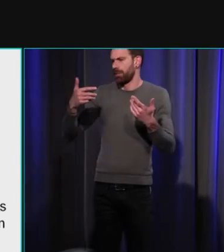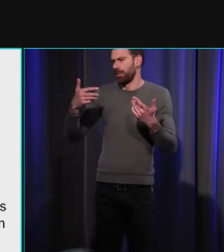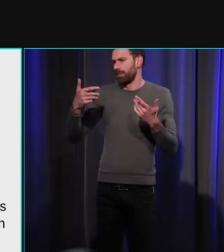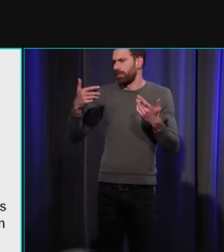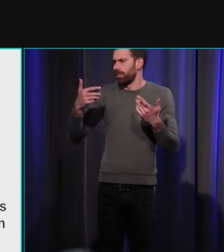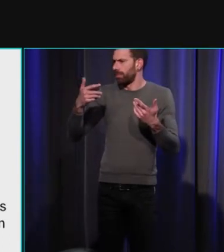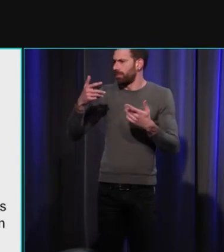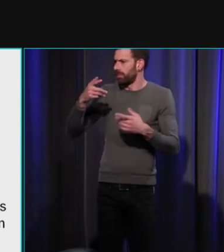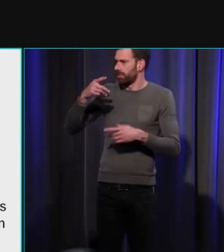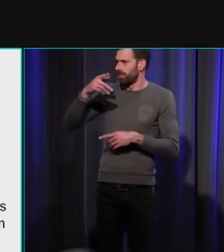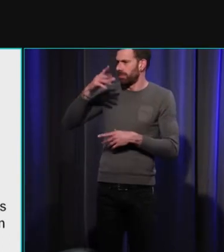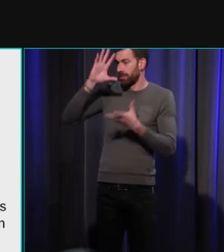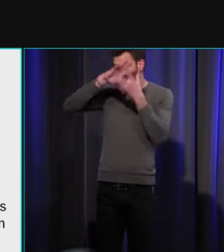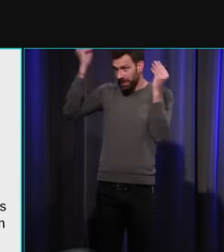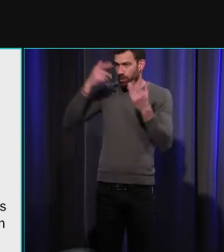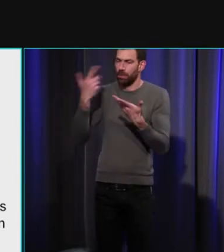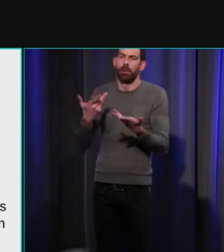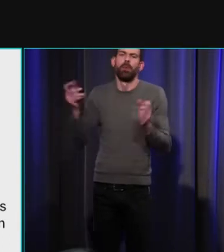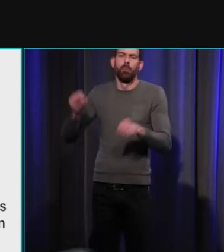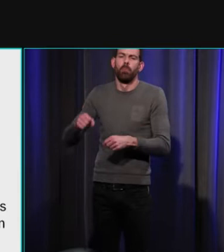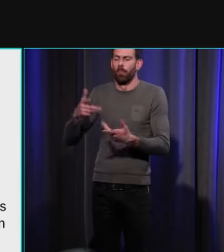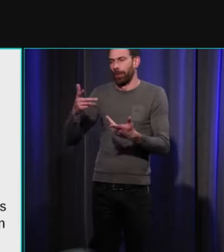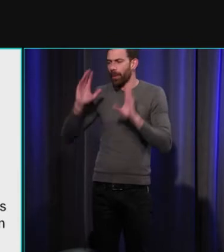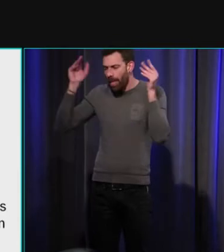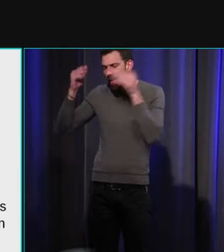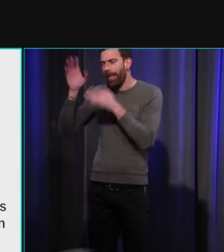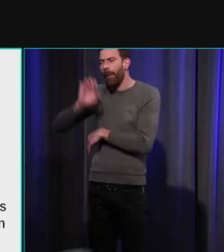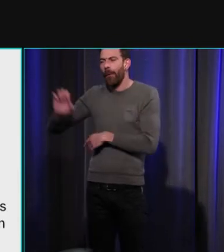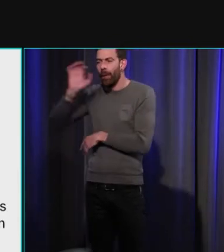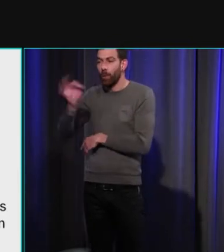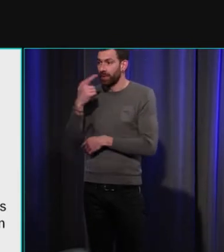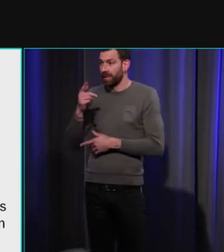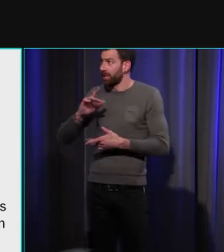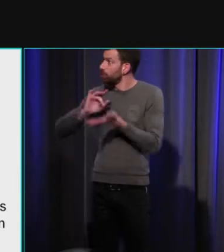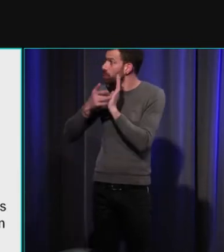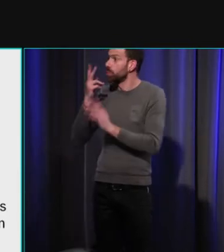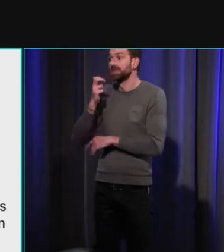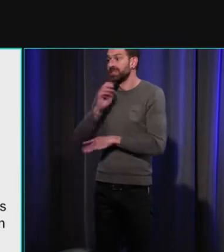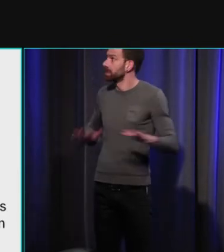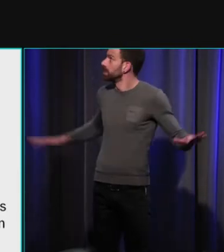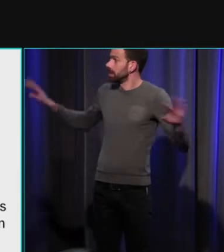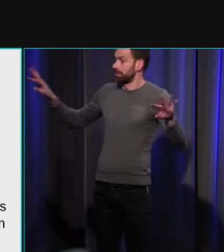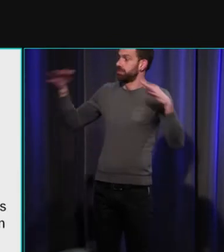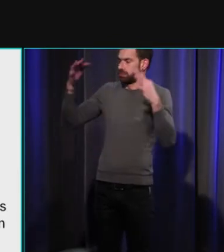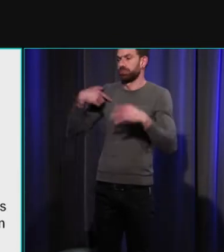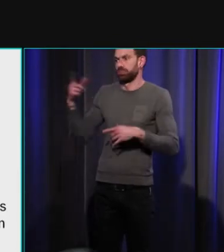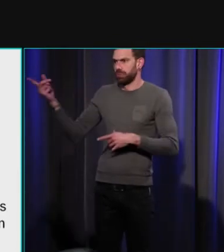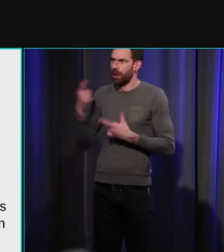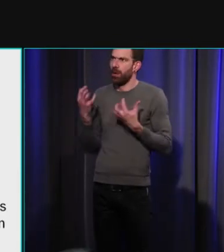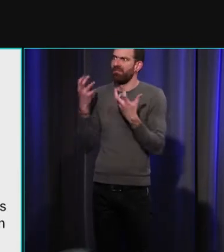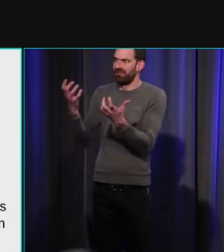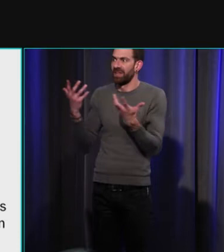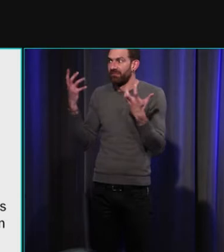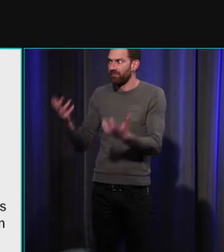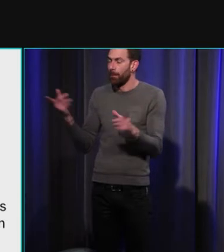ne veux pas faire dire si je peux faire de l'eurocentrisme parce que toutes les civilisations nous envient pour notre sens de la laïcité on s'est